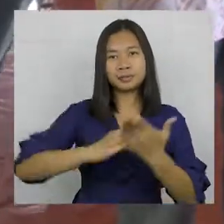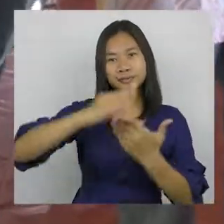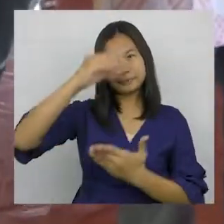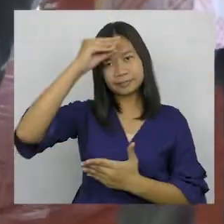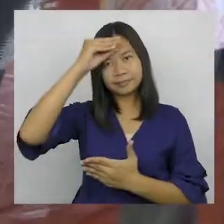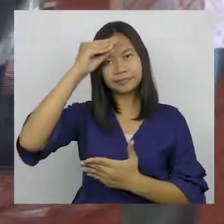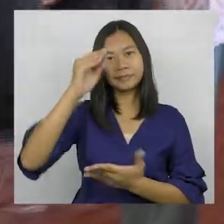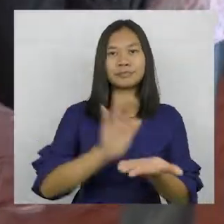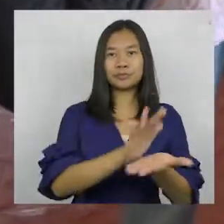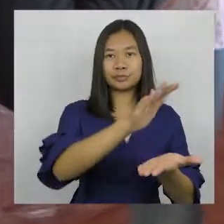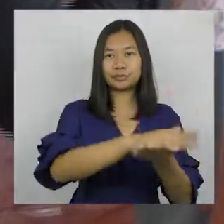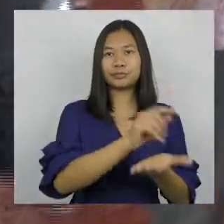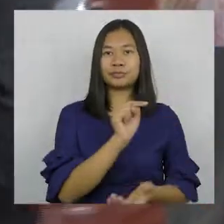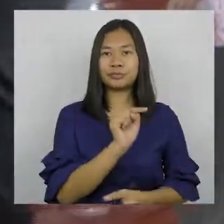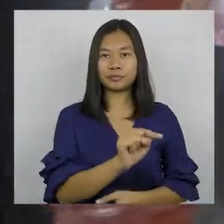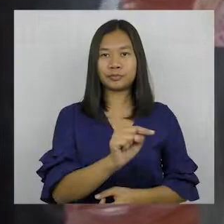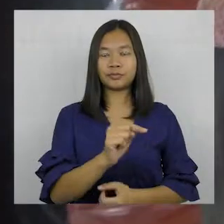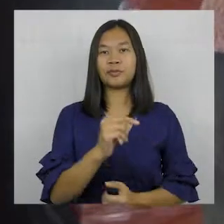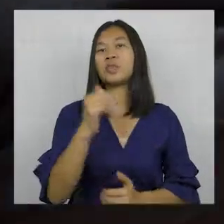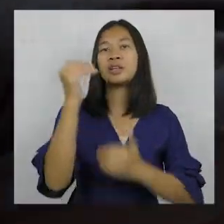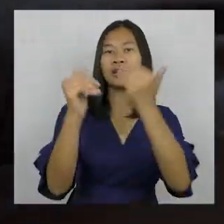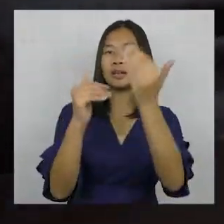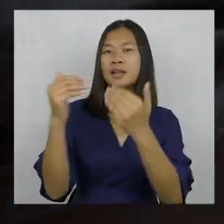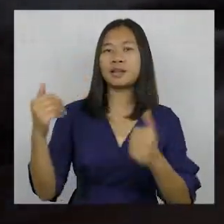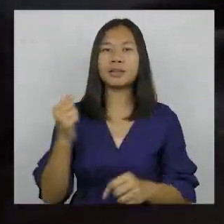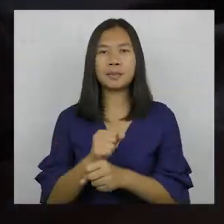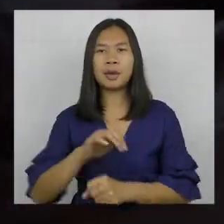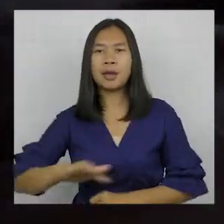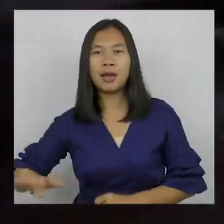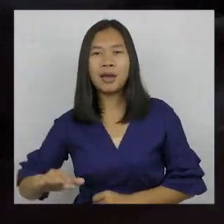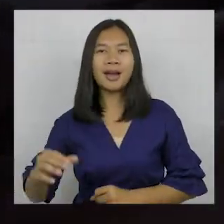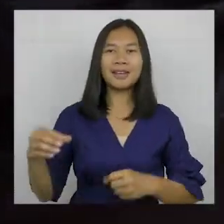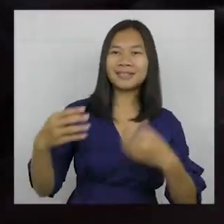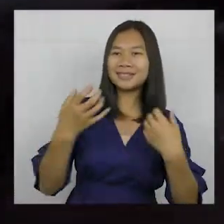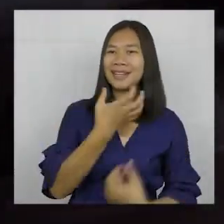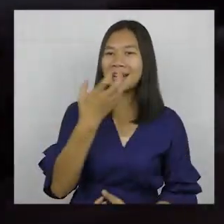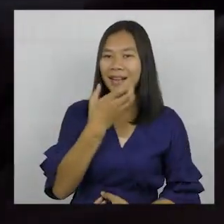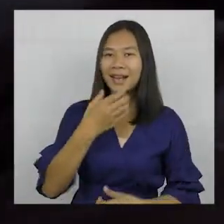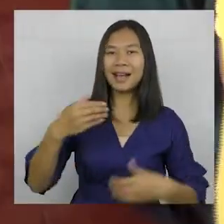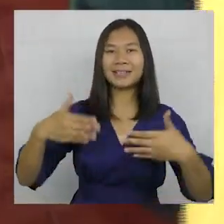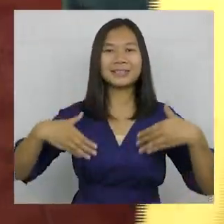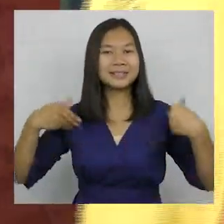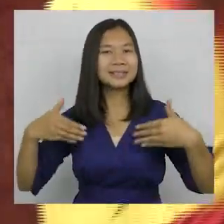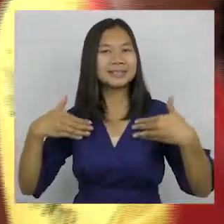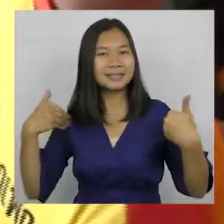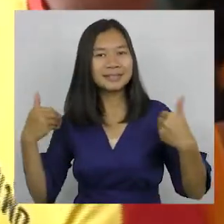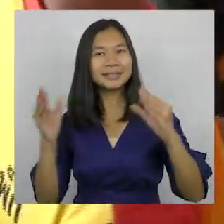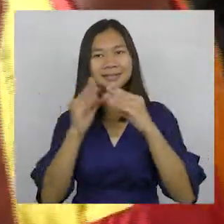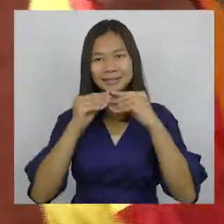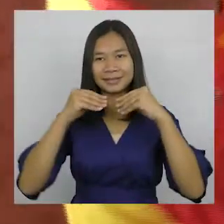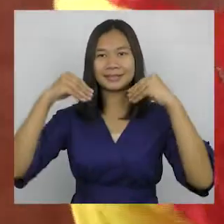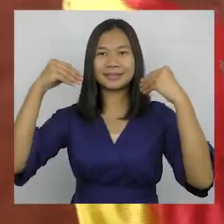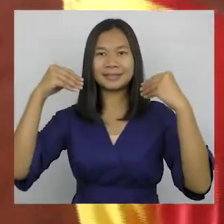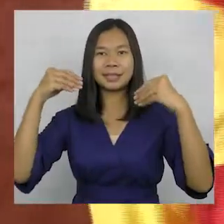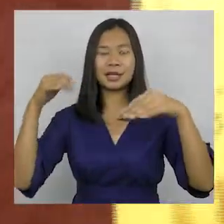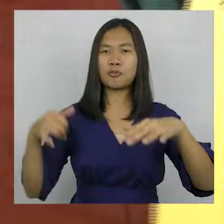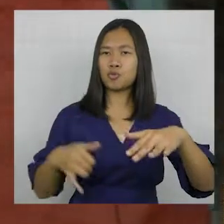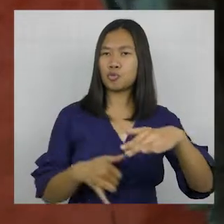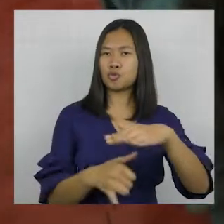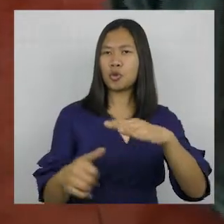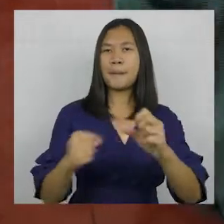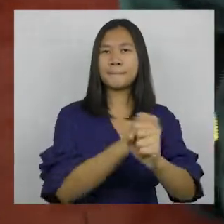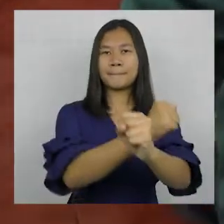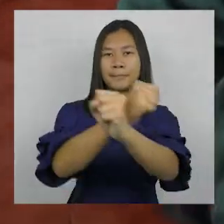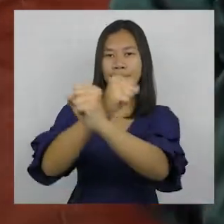บ้านภูเพ็กจากกิจกรรมนี้ทำให้น้องๆได้มีเสียงหัวเราะมีรอยยิ้มอันสดใสและมีความสุขในการจัดกิจกรรมภายใต้มาตร